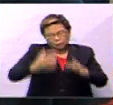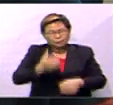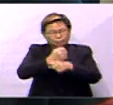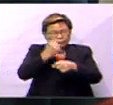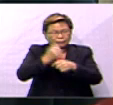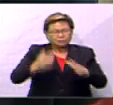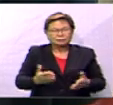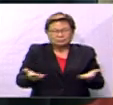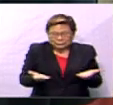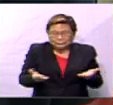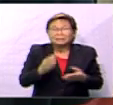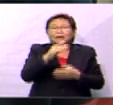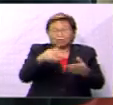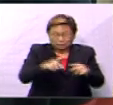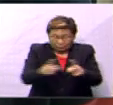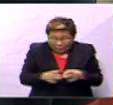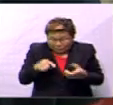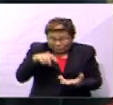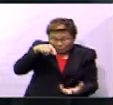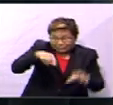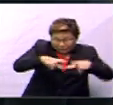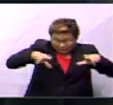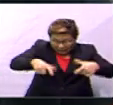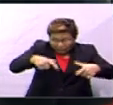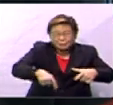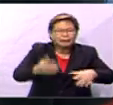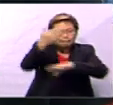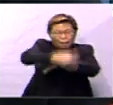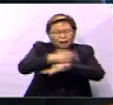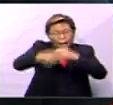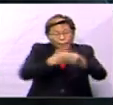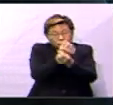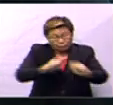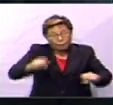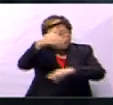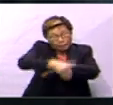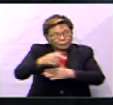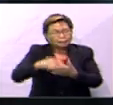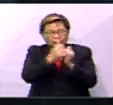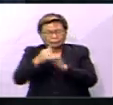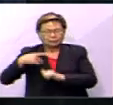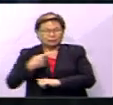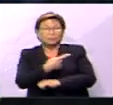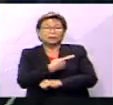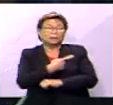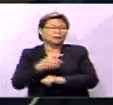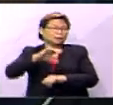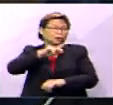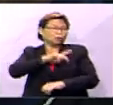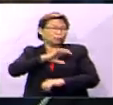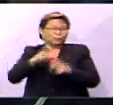pejabat daerah ini. Kita ingin memberi fokus pada malam ini tentang soal keselamatan dan bersama dengan kita ialah Ketua Polis